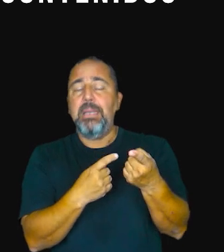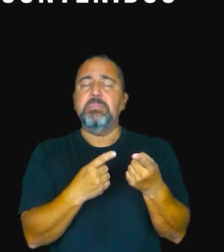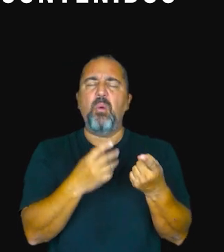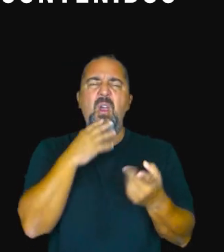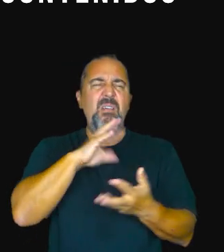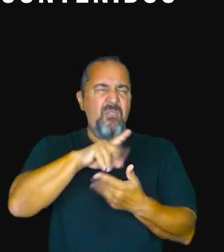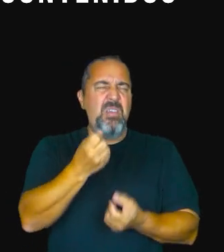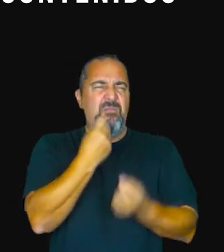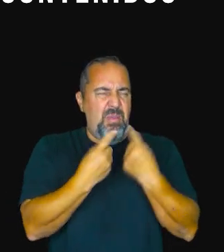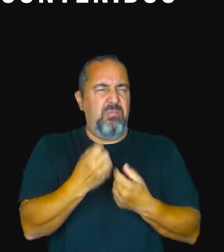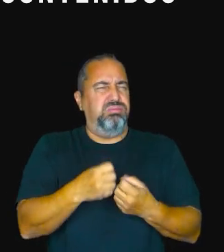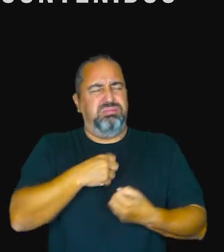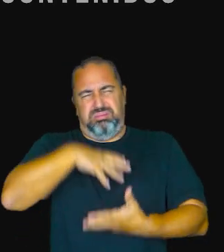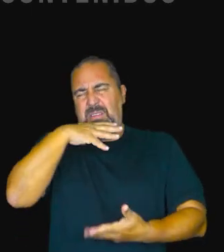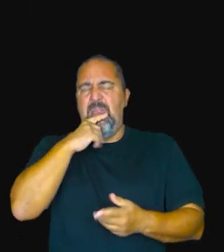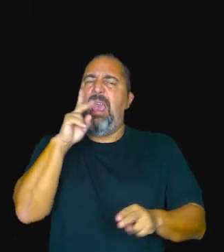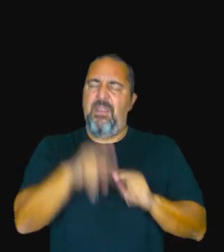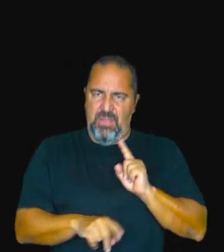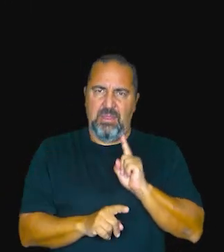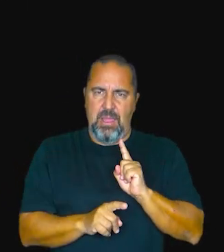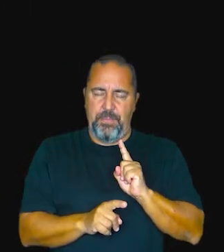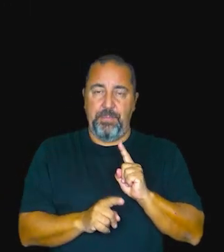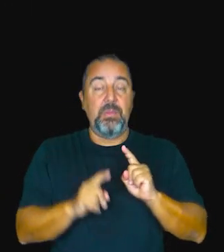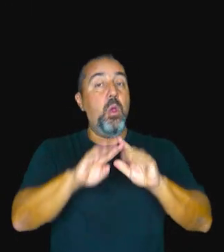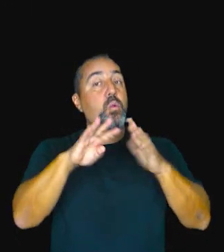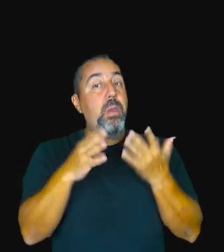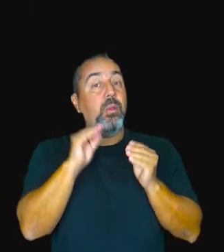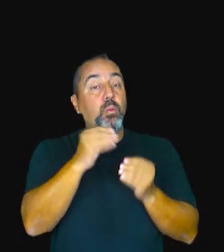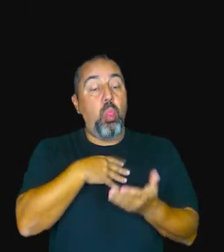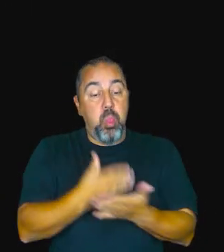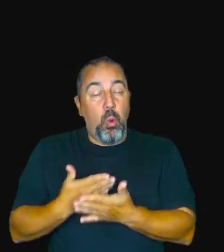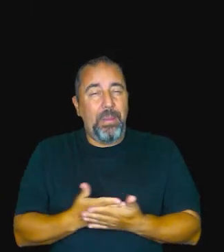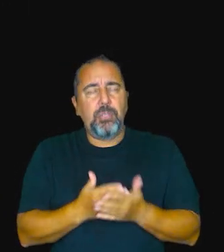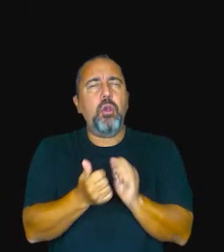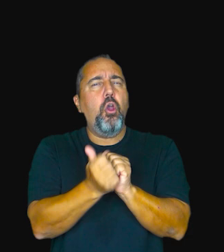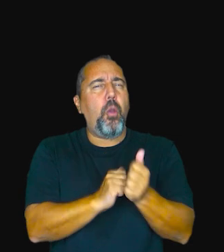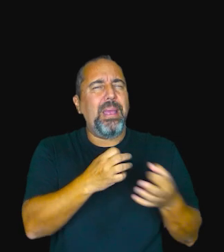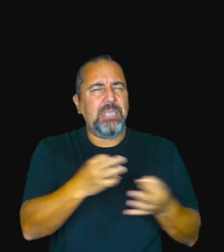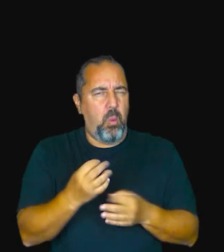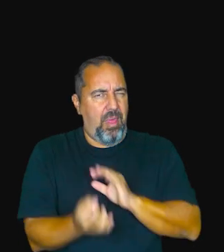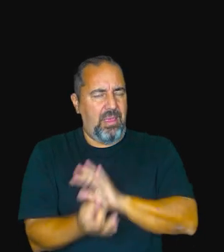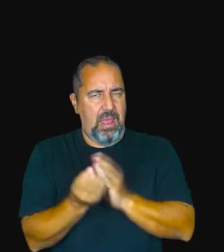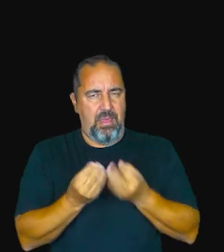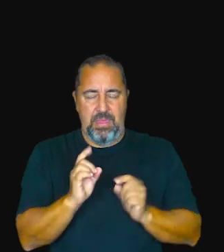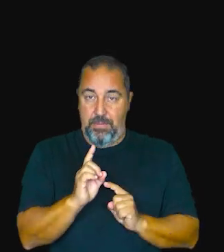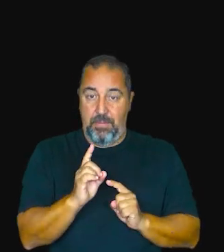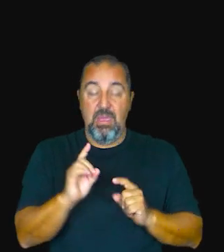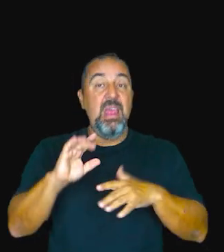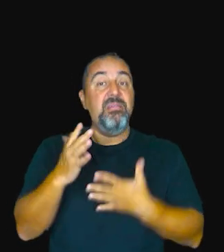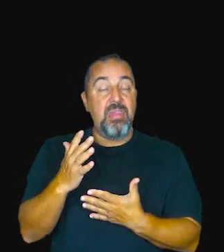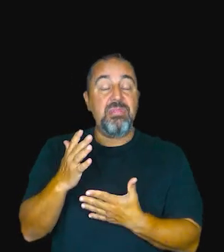eta informazio gainkarga ekiditu. 9. Sortu zure dokumentuen segurtasun kopiak.